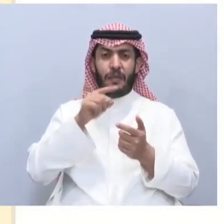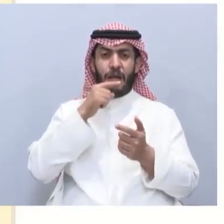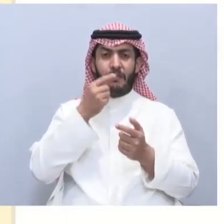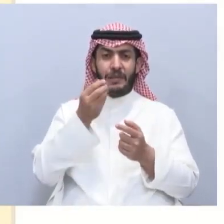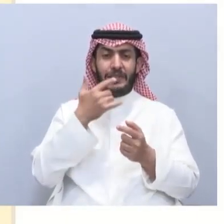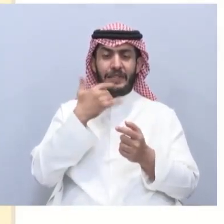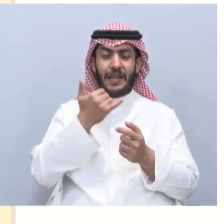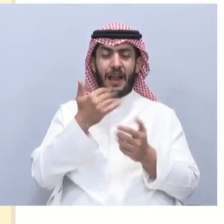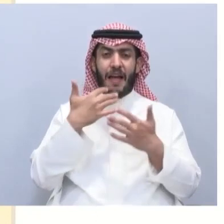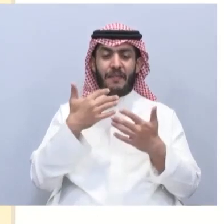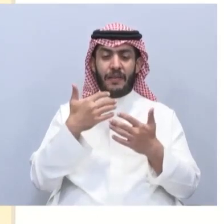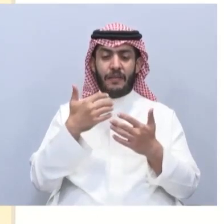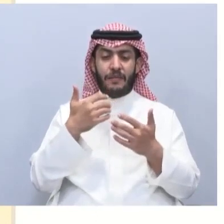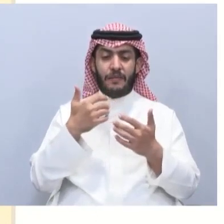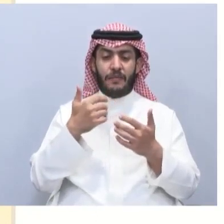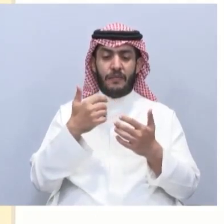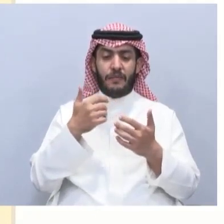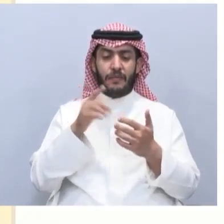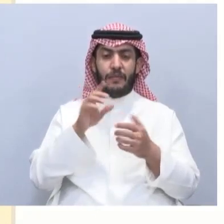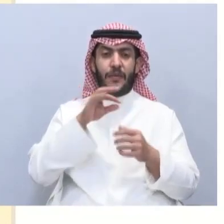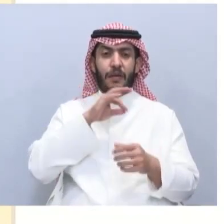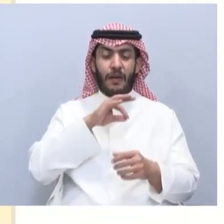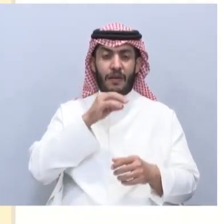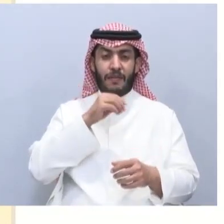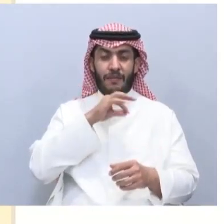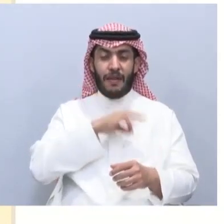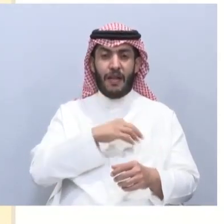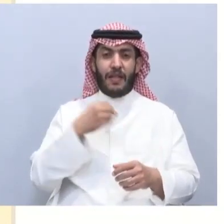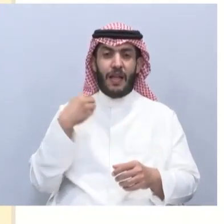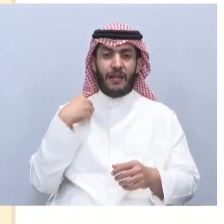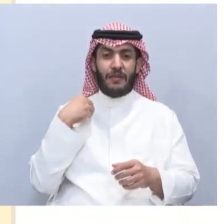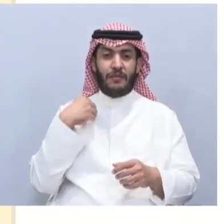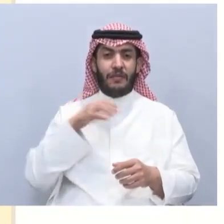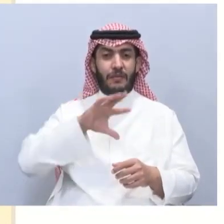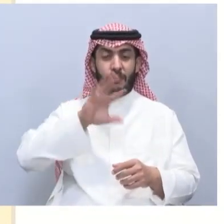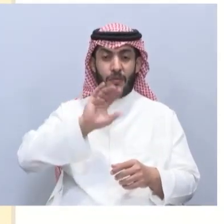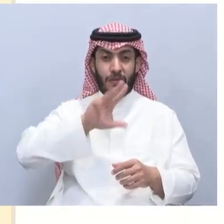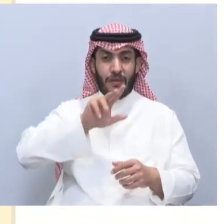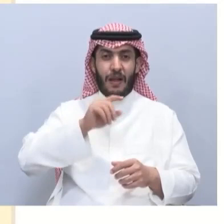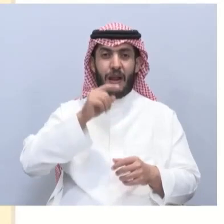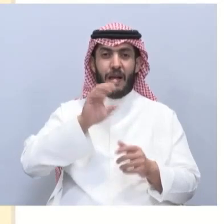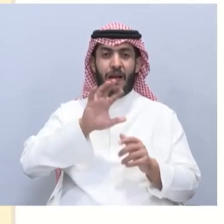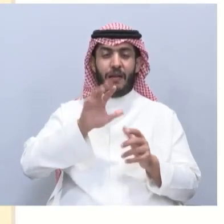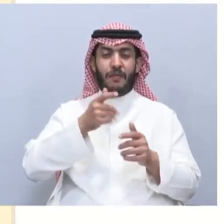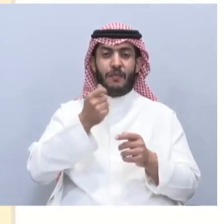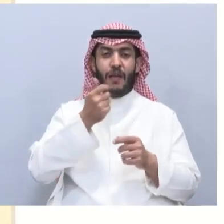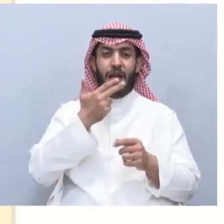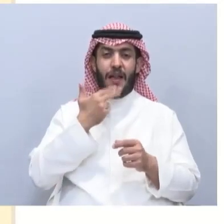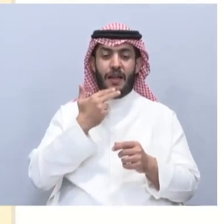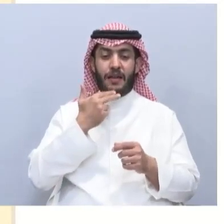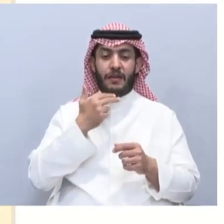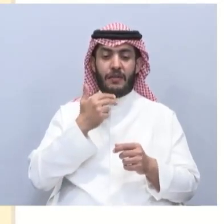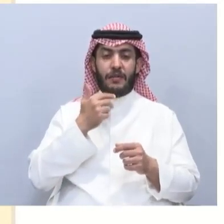التمره شيء يسير من كسب طيب ها لم تكن مسروقا ولا مغصوبه وانما ما الحلال